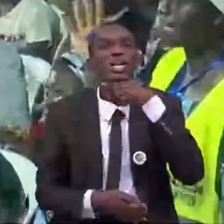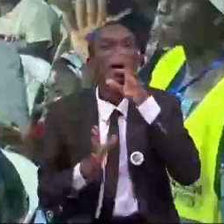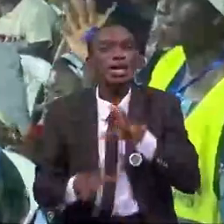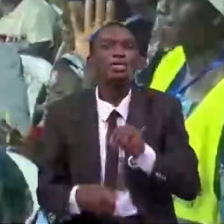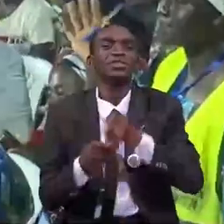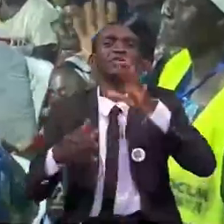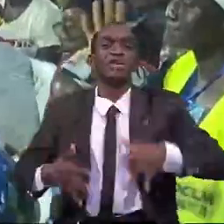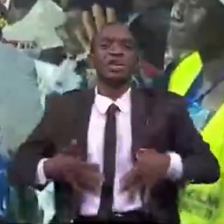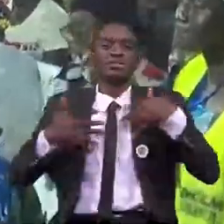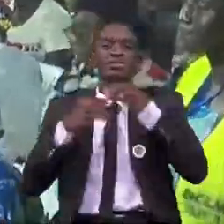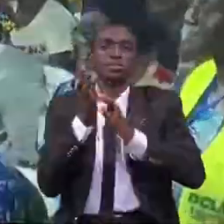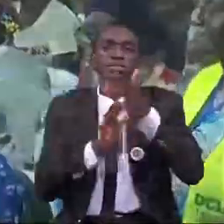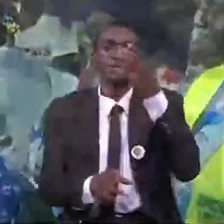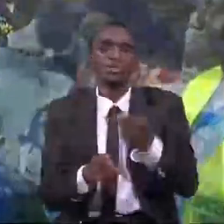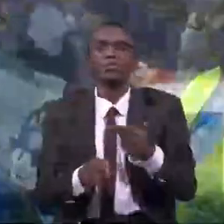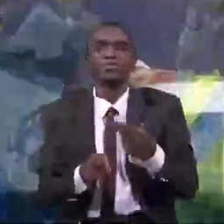votre